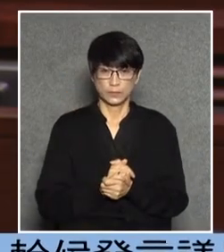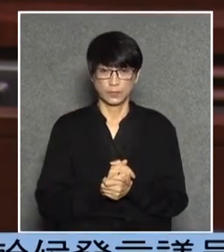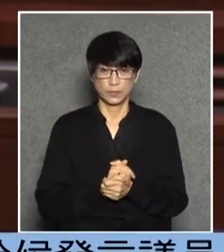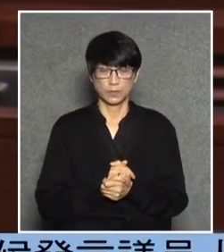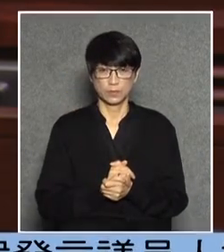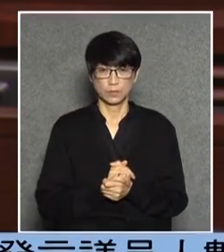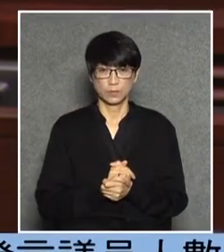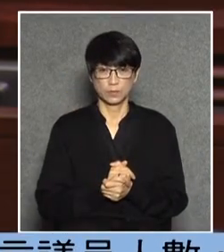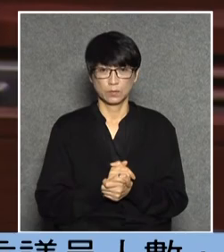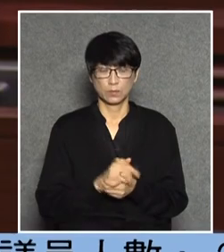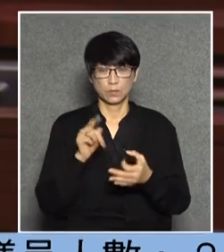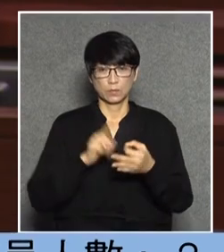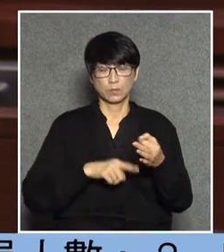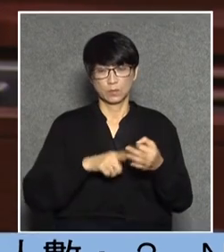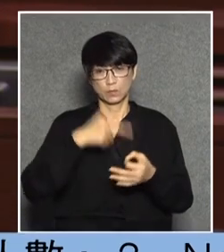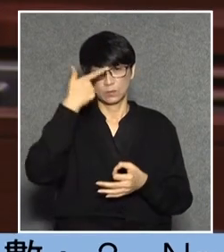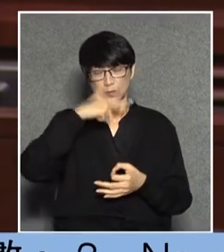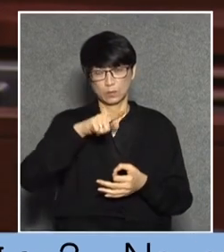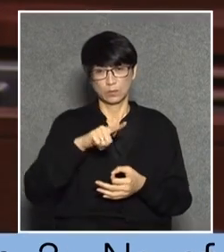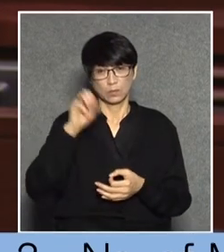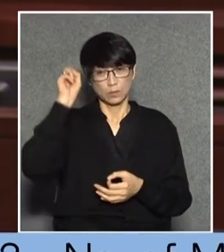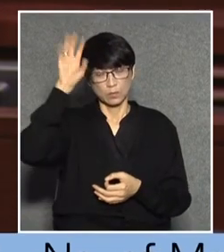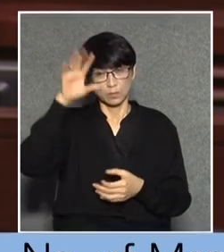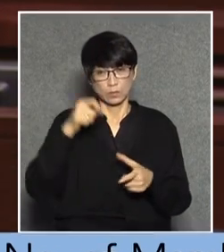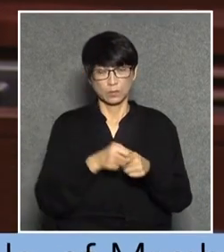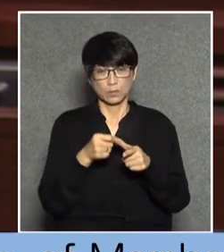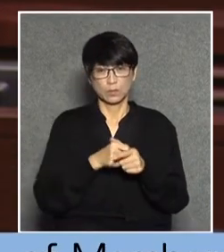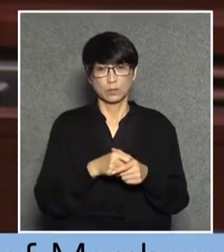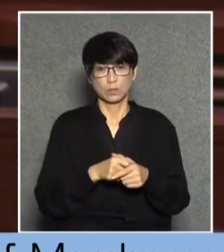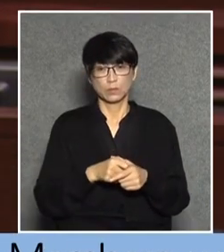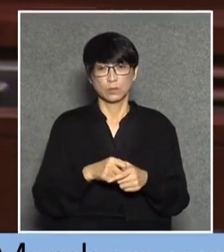新創建會飛到去邊度啊？